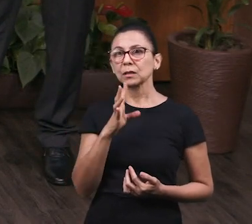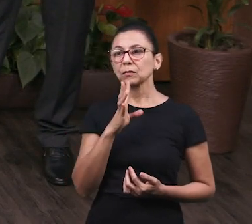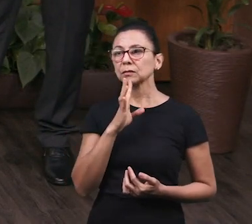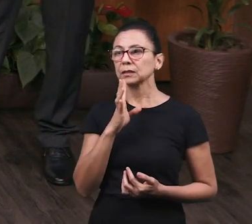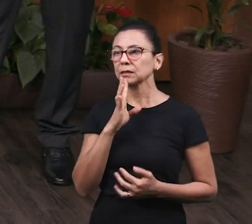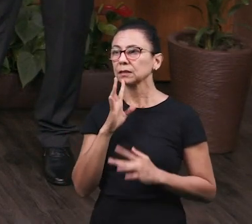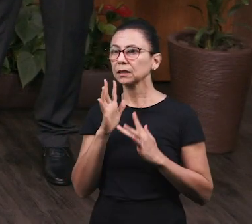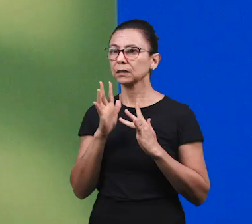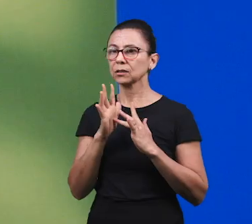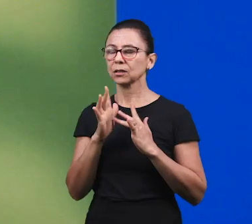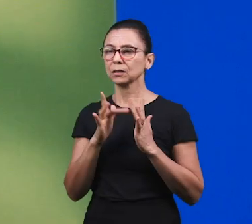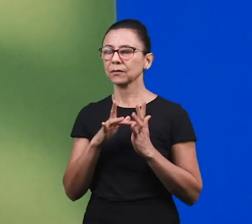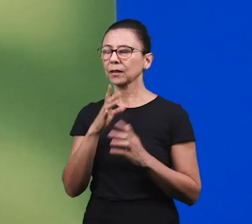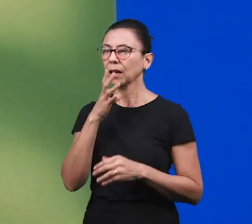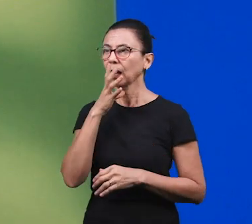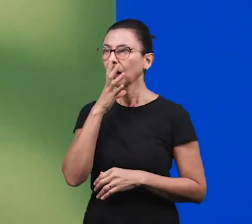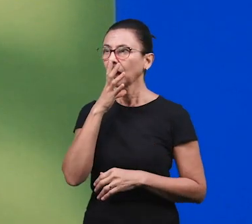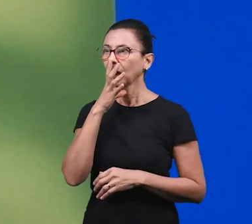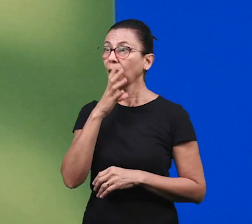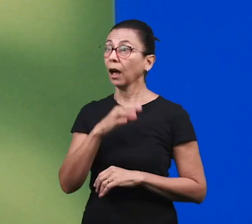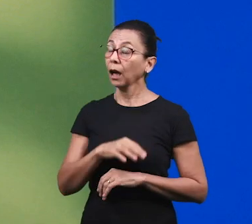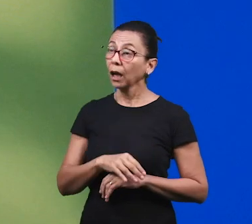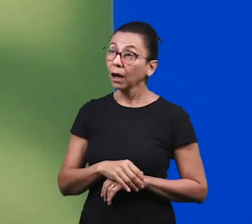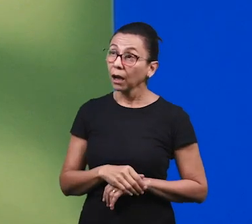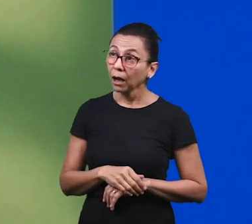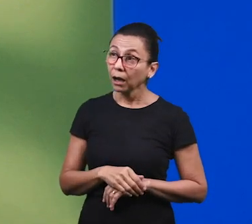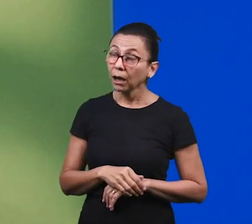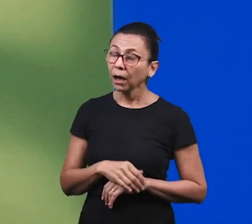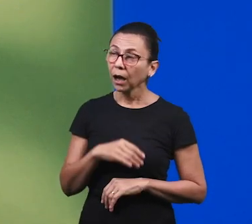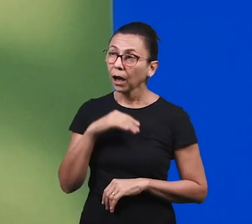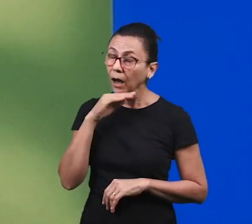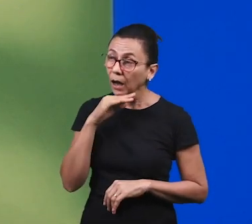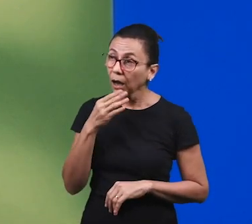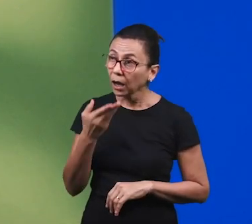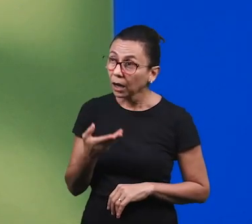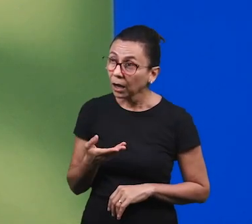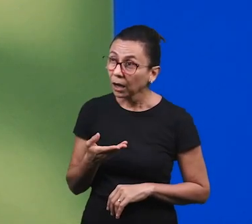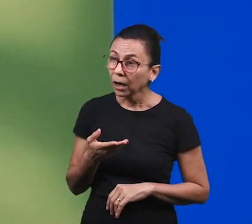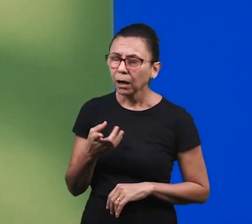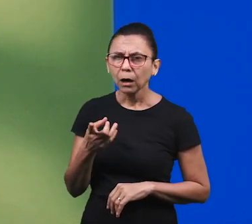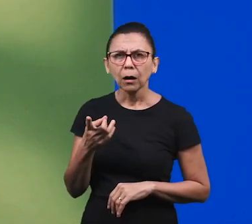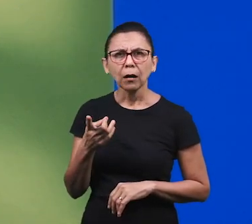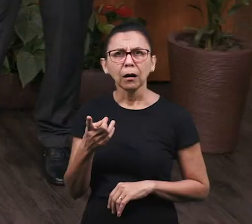connaissait. Il était impressionné. Il était admiré.